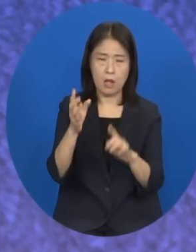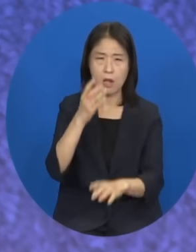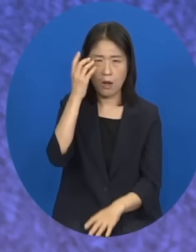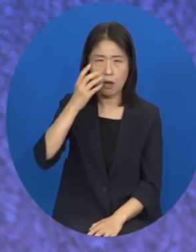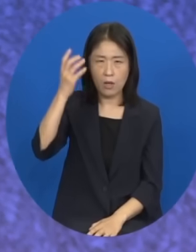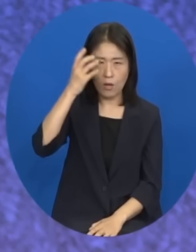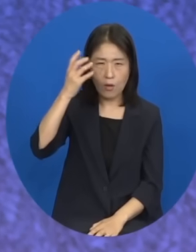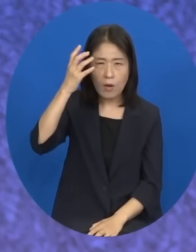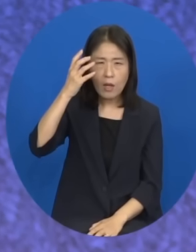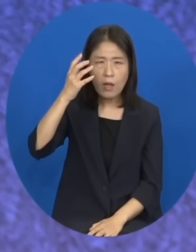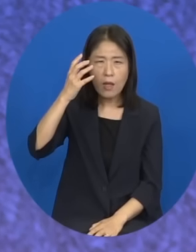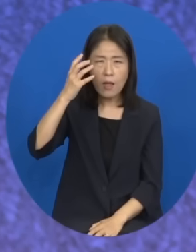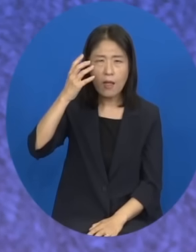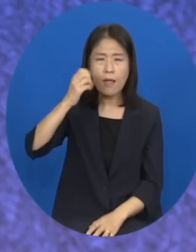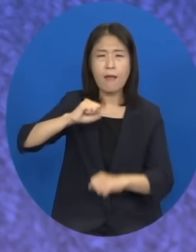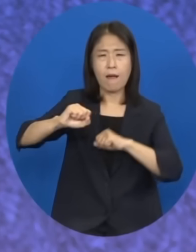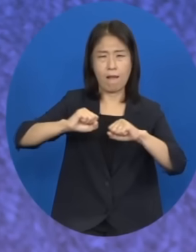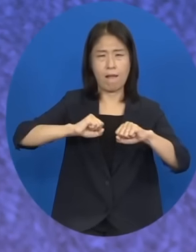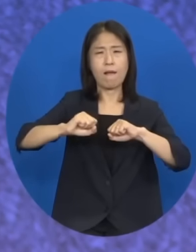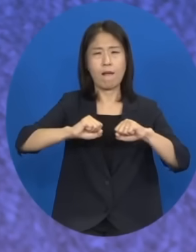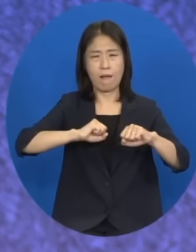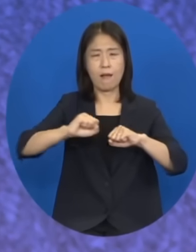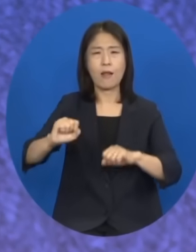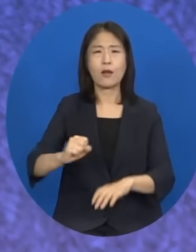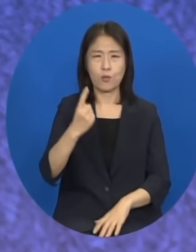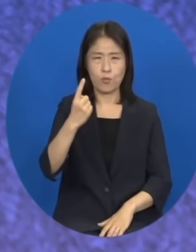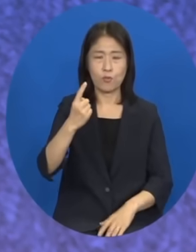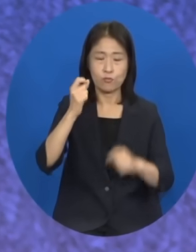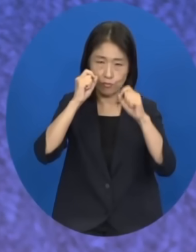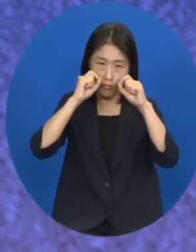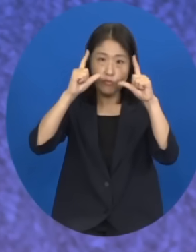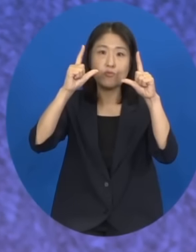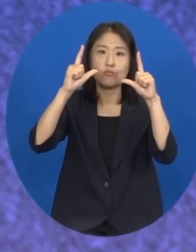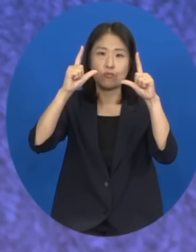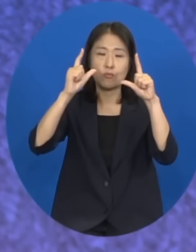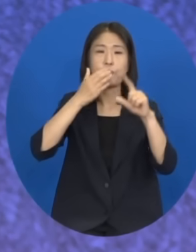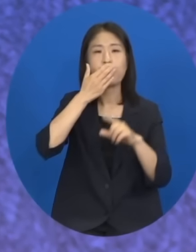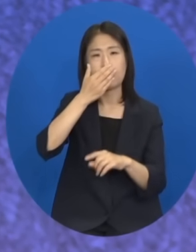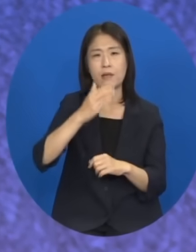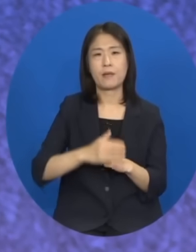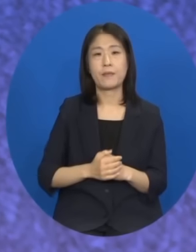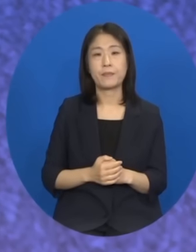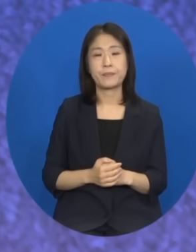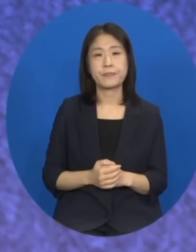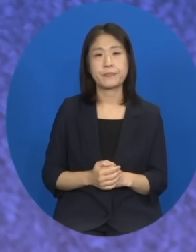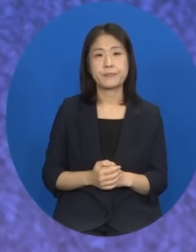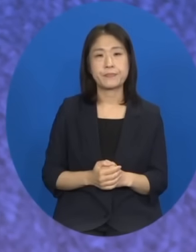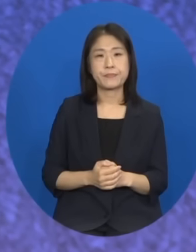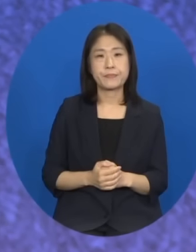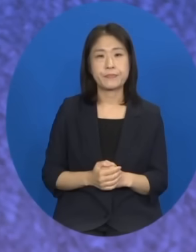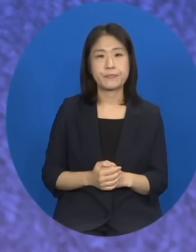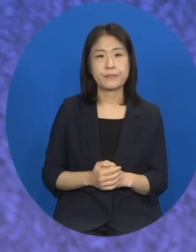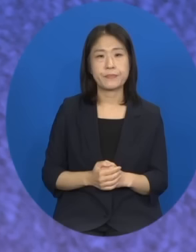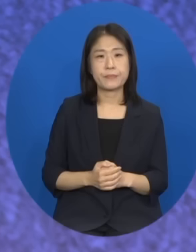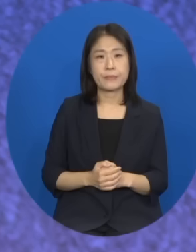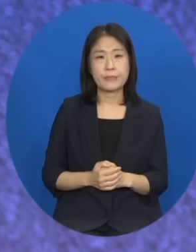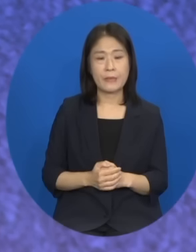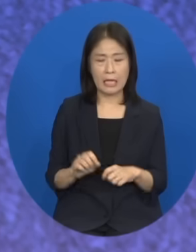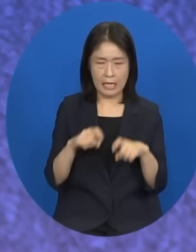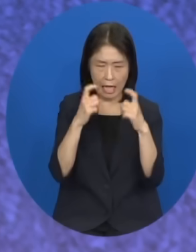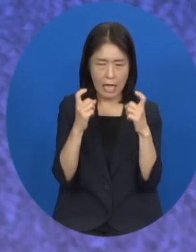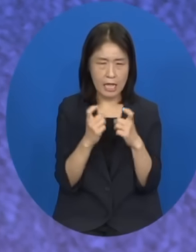주님이 그 눈이 열리게 해주신 이것이 바로 개인적인 영적인